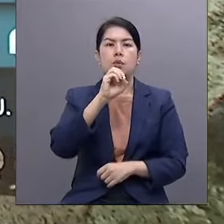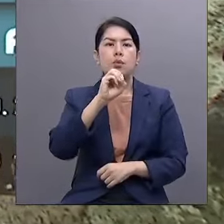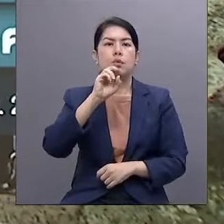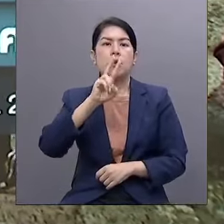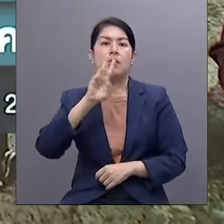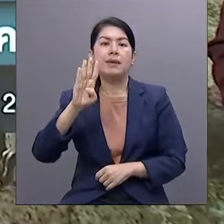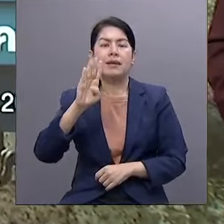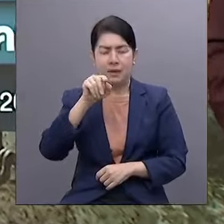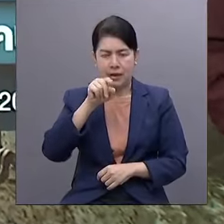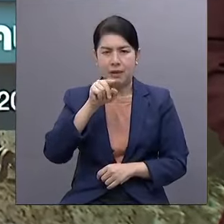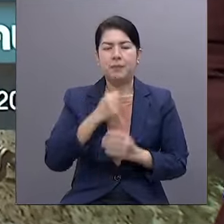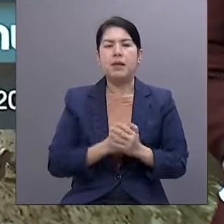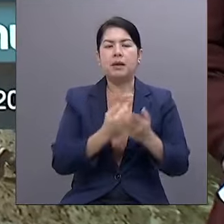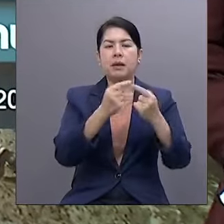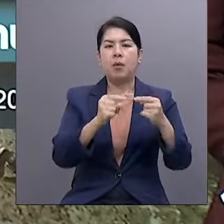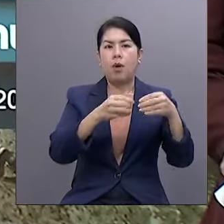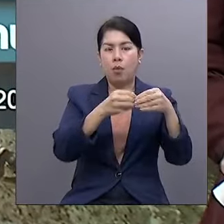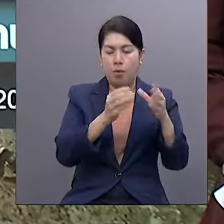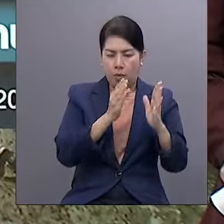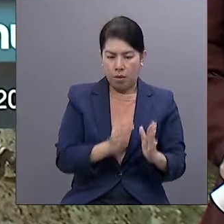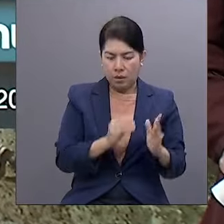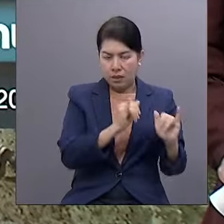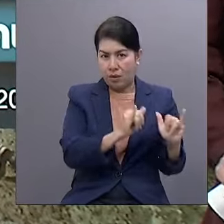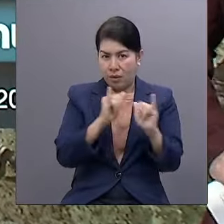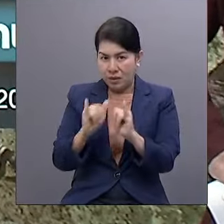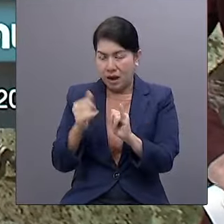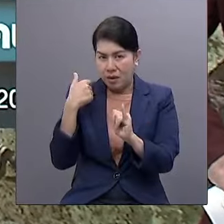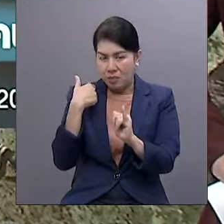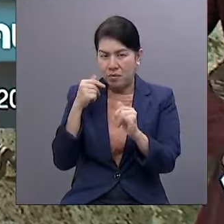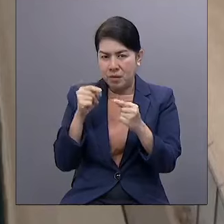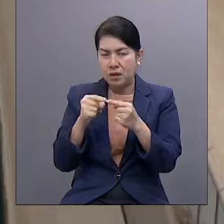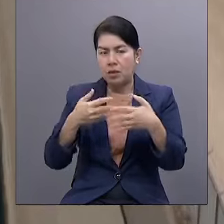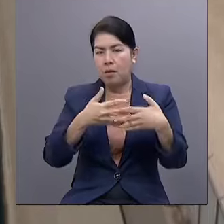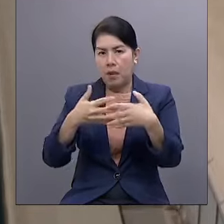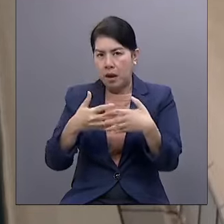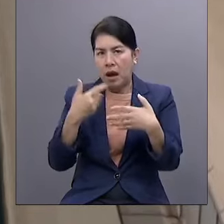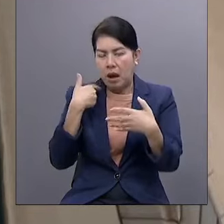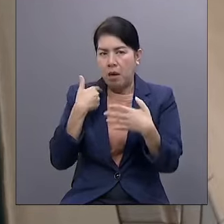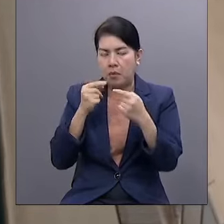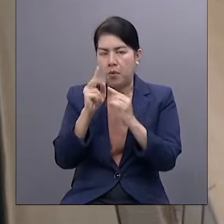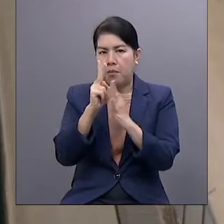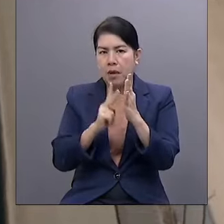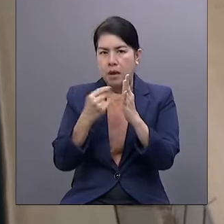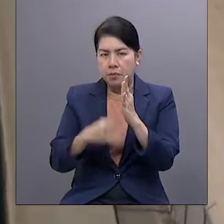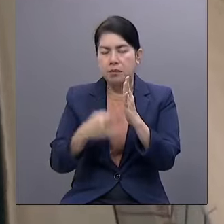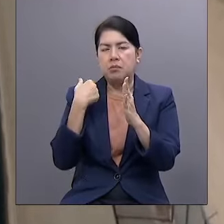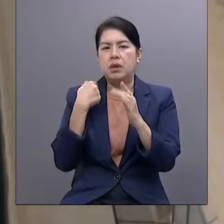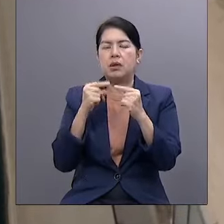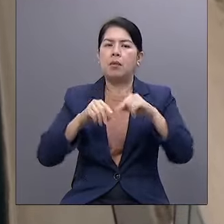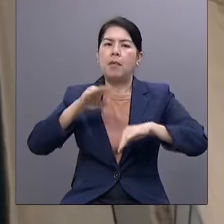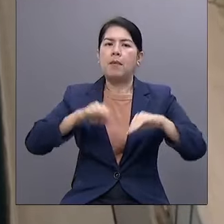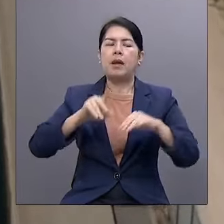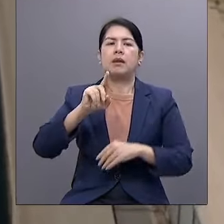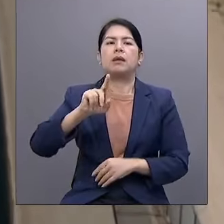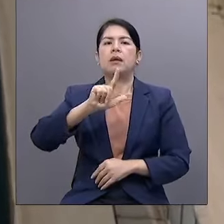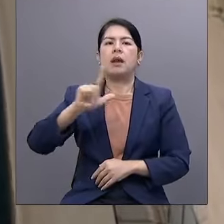านั้นนะคะแต่มีผู้ลักลอบเข้าเมืองมากกว่า 1,500,000 คนด้วยกันค่ะสาเหตุที่ทำให้ตัวเลขผู้อพยพ